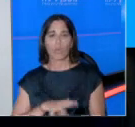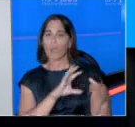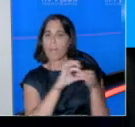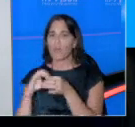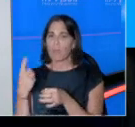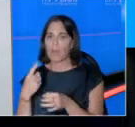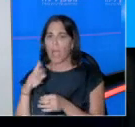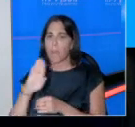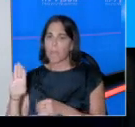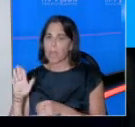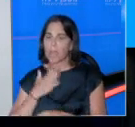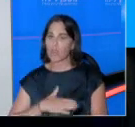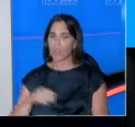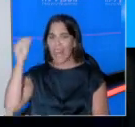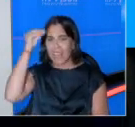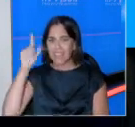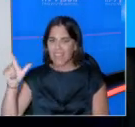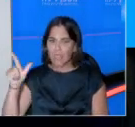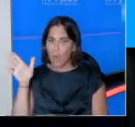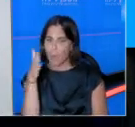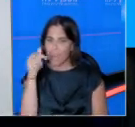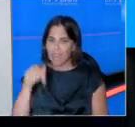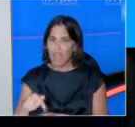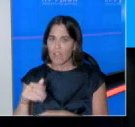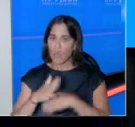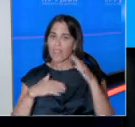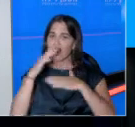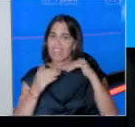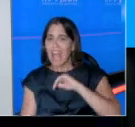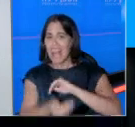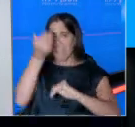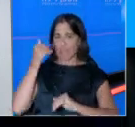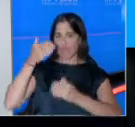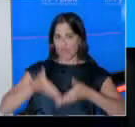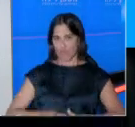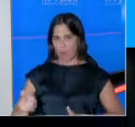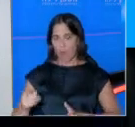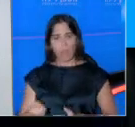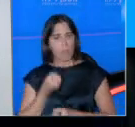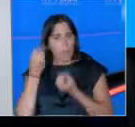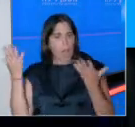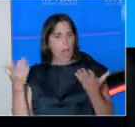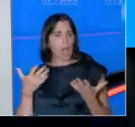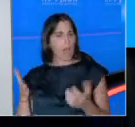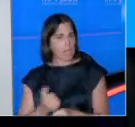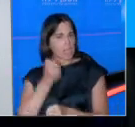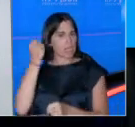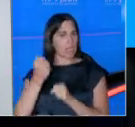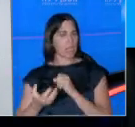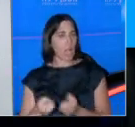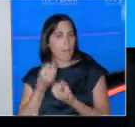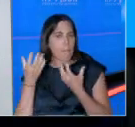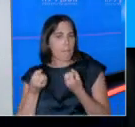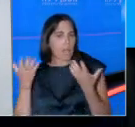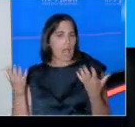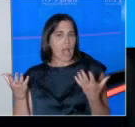אחד לבנימין נתניהו. אני רוצה להזכיר לו שהמדינה הזו נבנתה לפני שהוא נולד, והיא פרחה ושגשגה. והיא פרחה